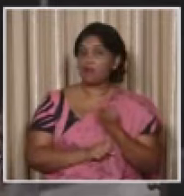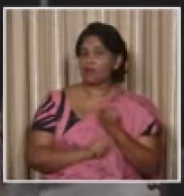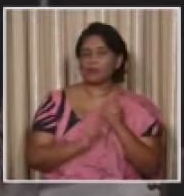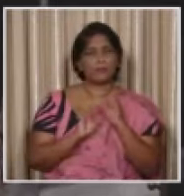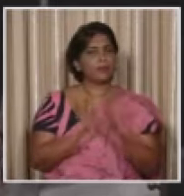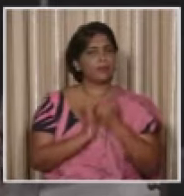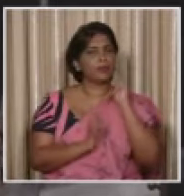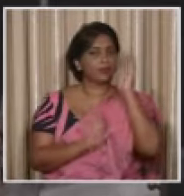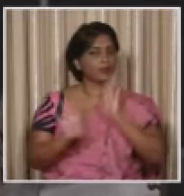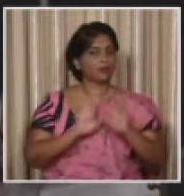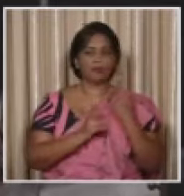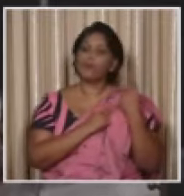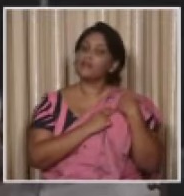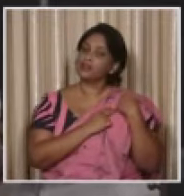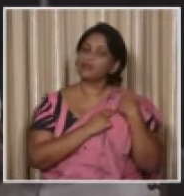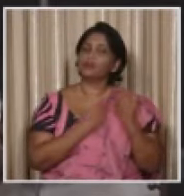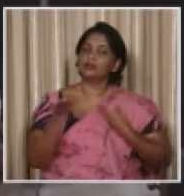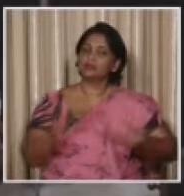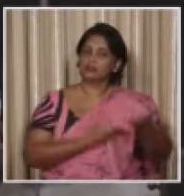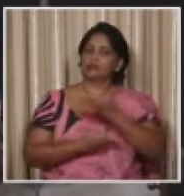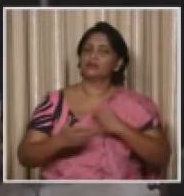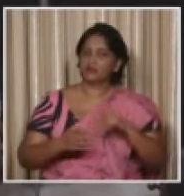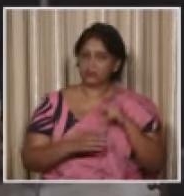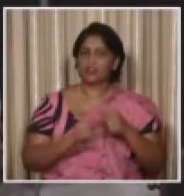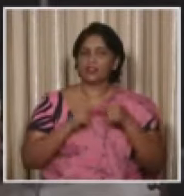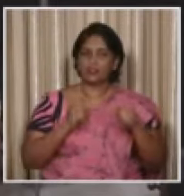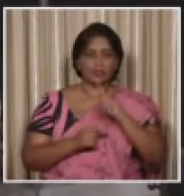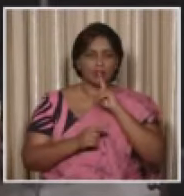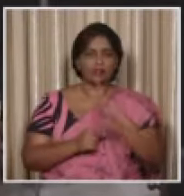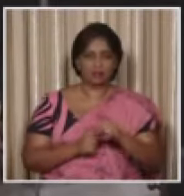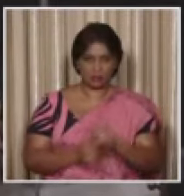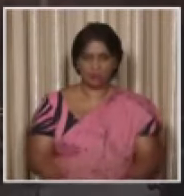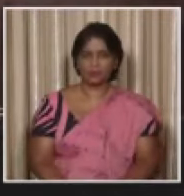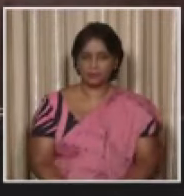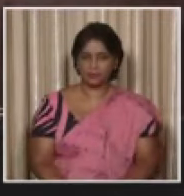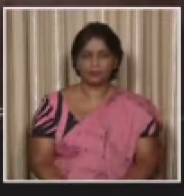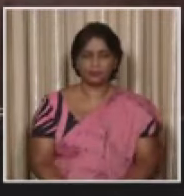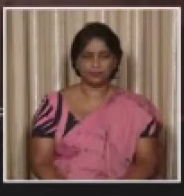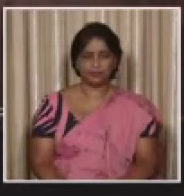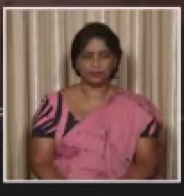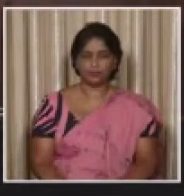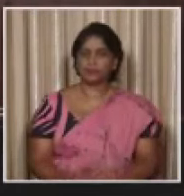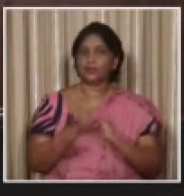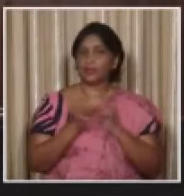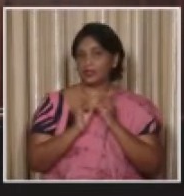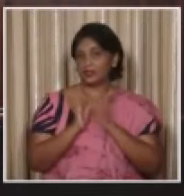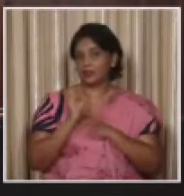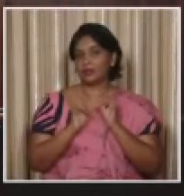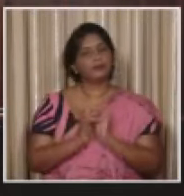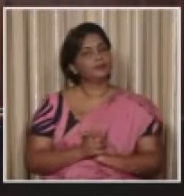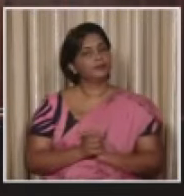ප්‍රතිපත්තිය කළමනාකරණය කිරීමේ වගකීම අපි සියලු දෙනාටම තියෙනවා. ඒ විපක්ෂ නායකතුමා නිවැරදි ඒ සම්බන්ධයෙන්. SB දිසානායකතුමා.